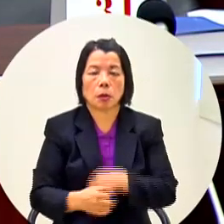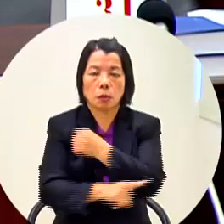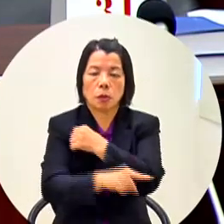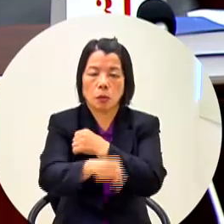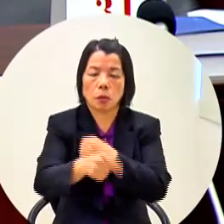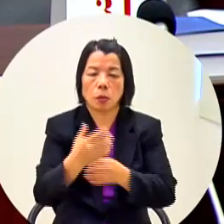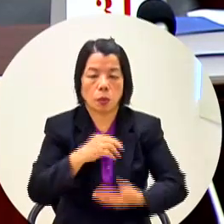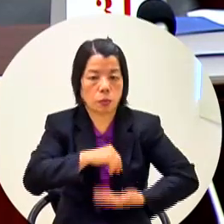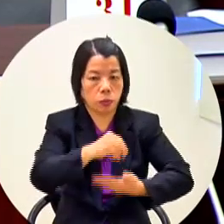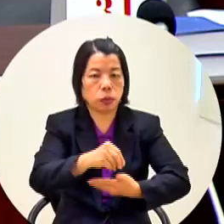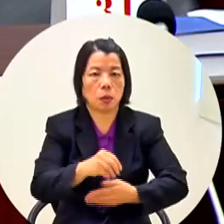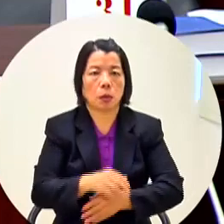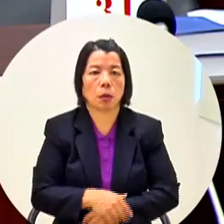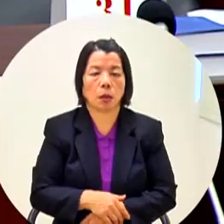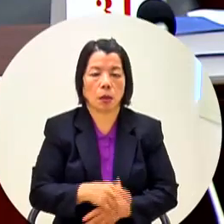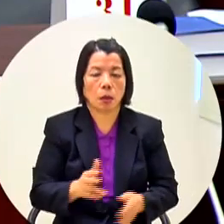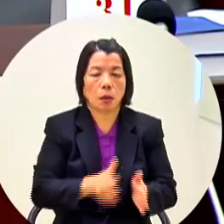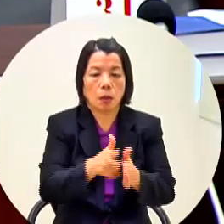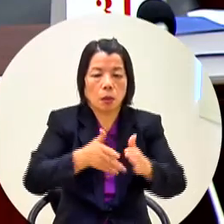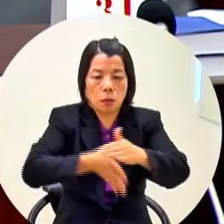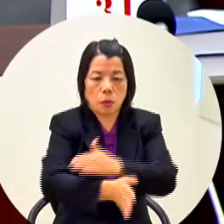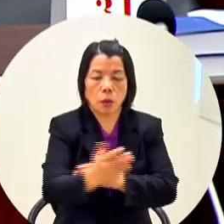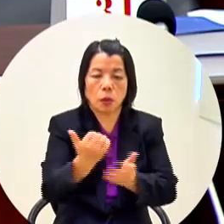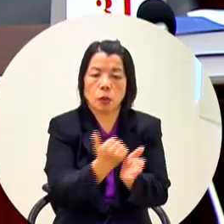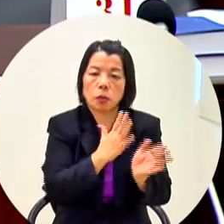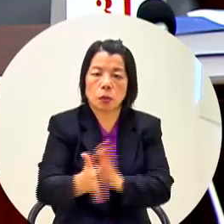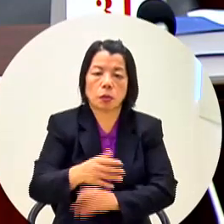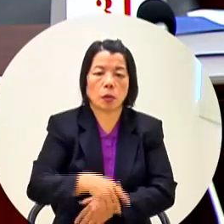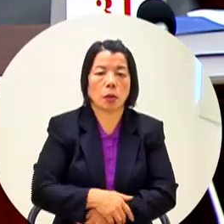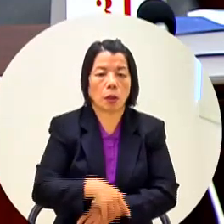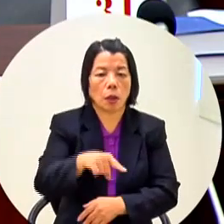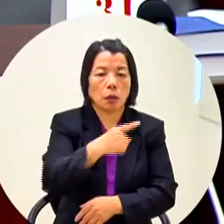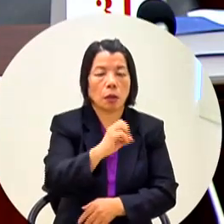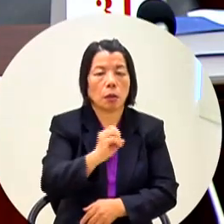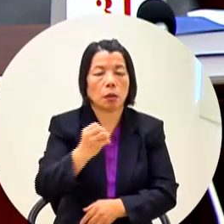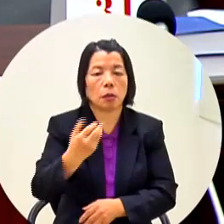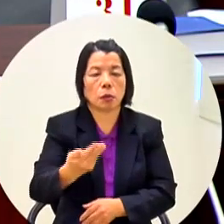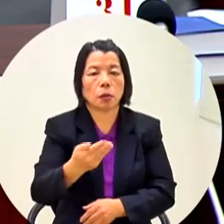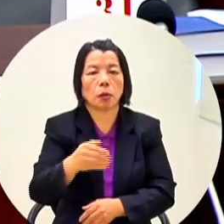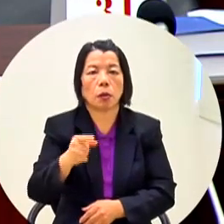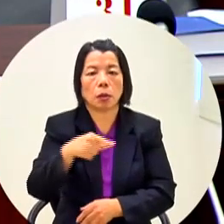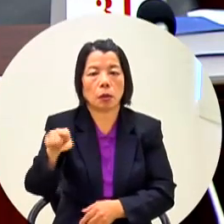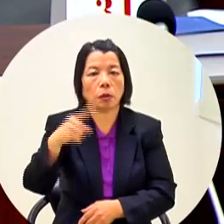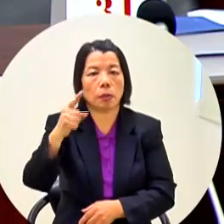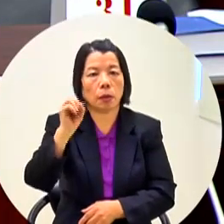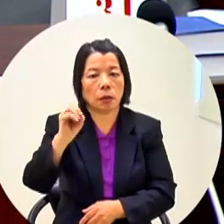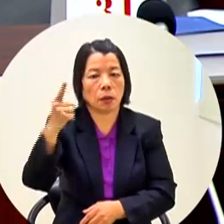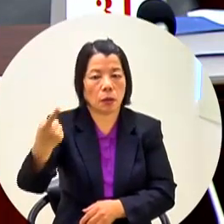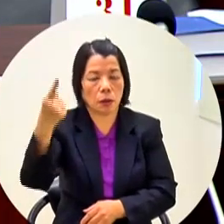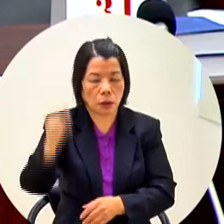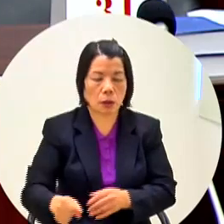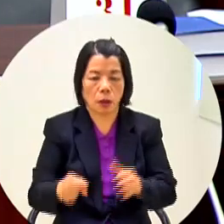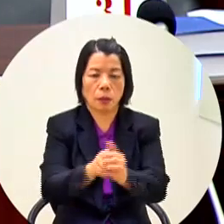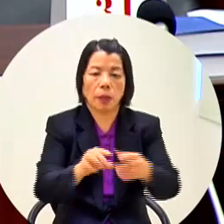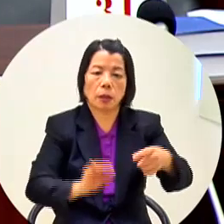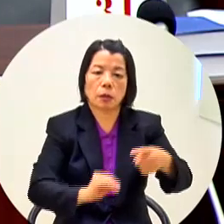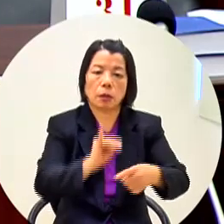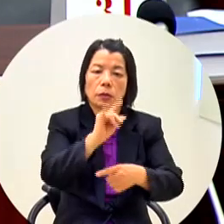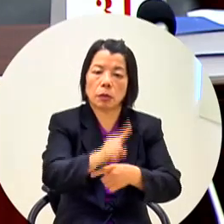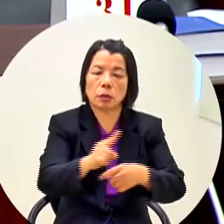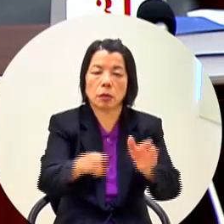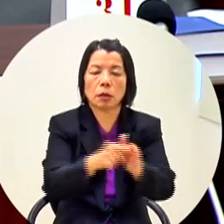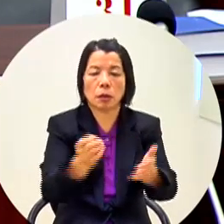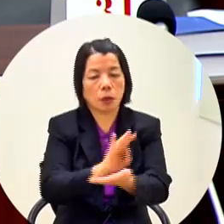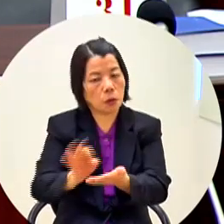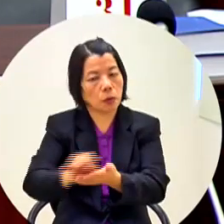体建议，我们铁路交通预算总共有109年度101亿，只要拿出1/1000就有1000万可以花在